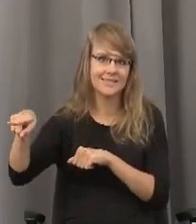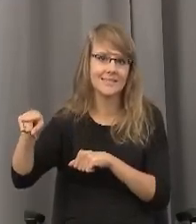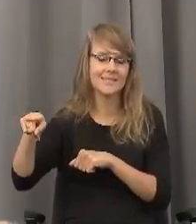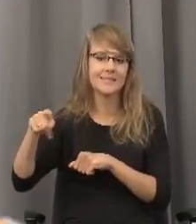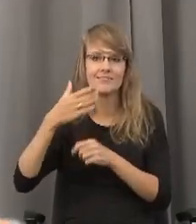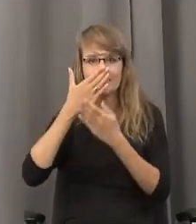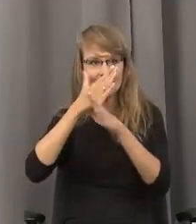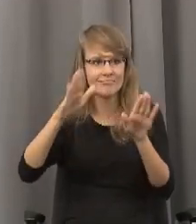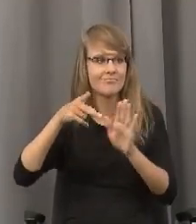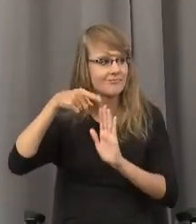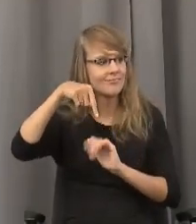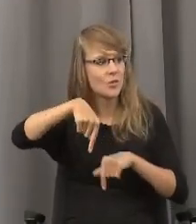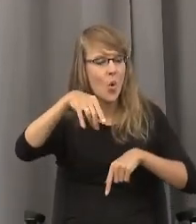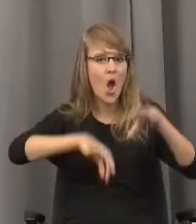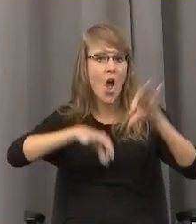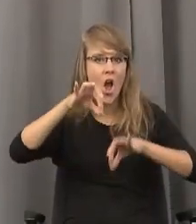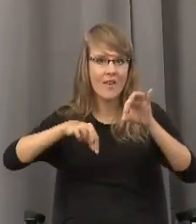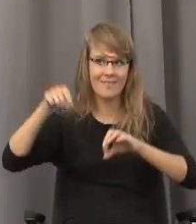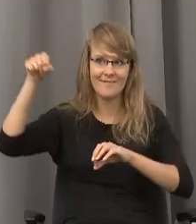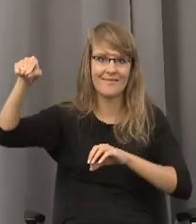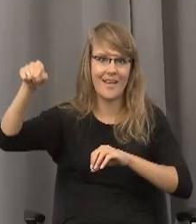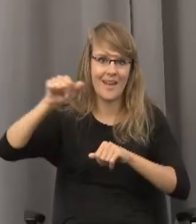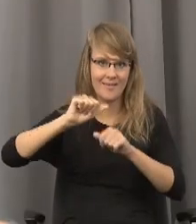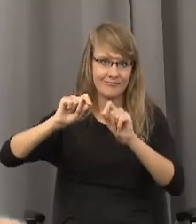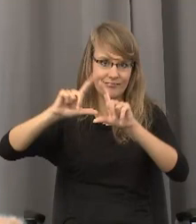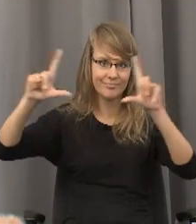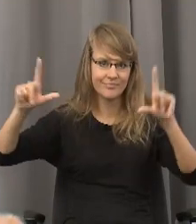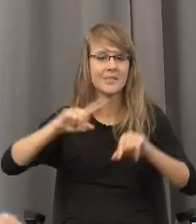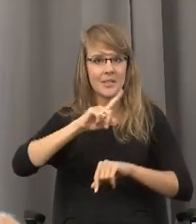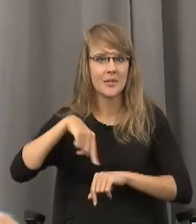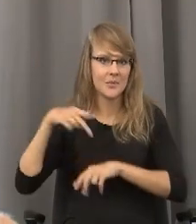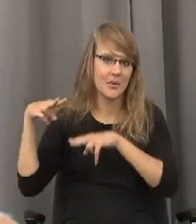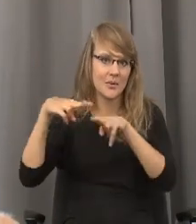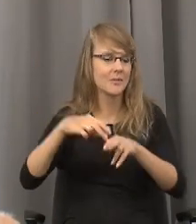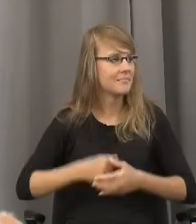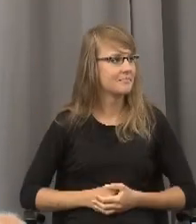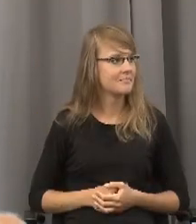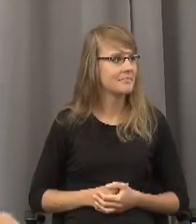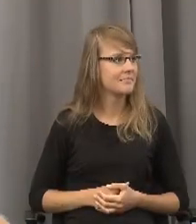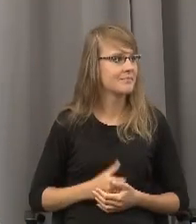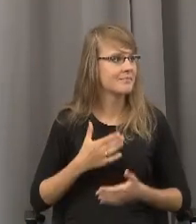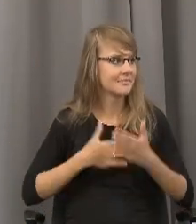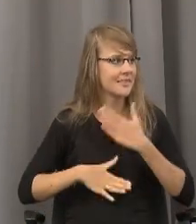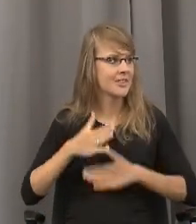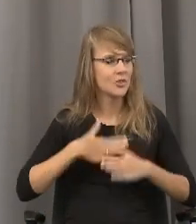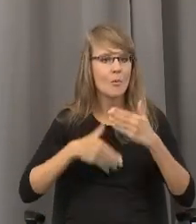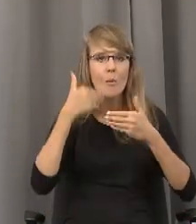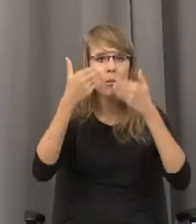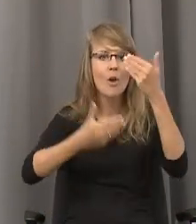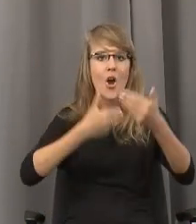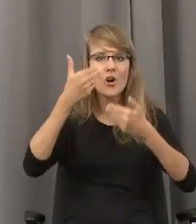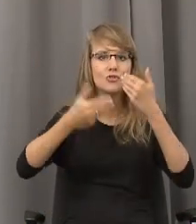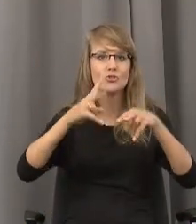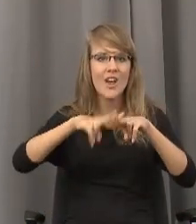tej i uczestniczymy w niej czynnie. Bardzo się cieszymy. Pozdrawiamy. Pozdrawiamy Rzeszów. Kolbuszowi BTC